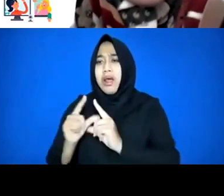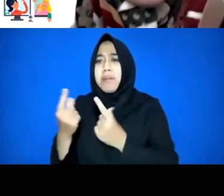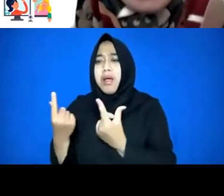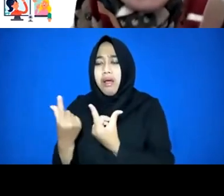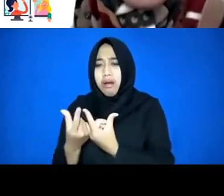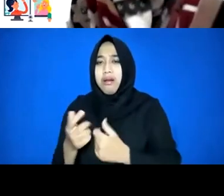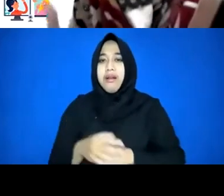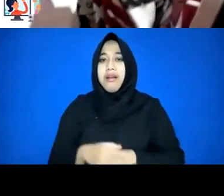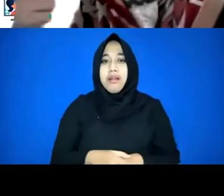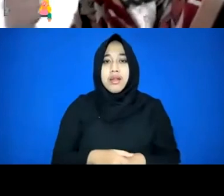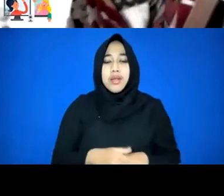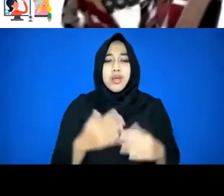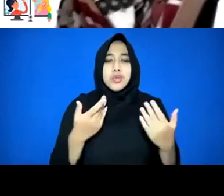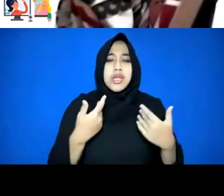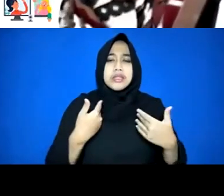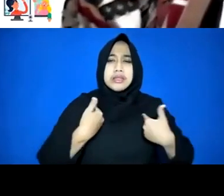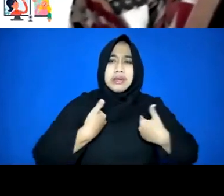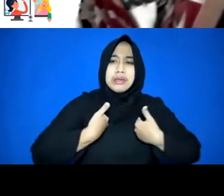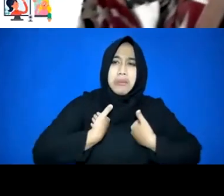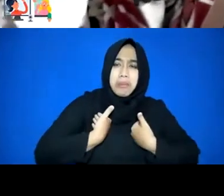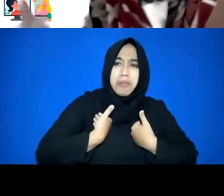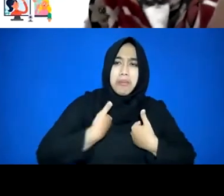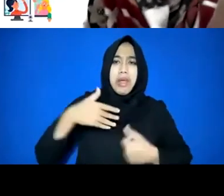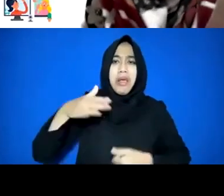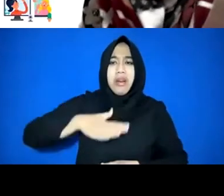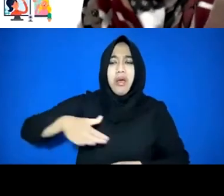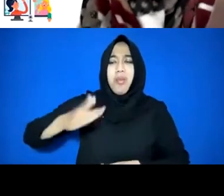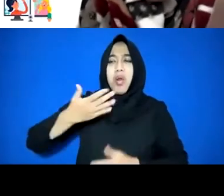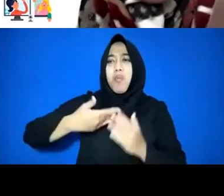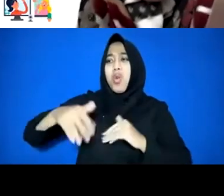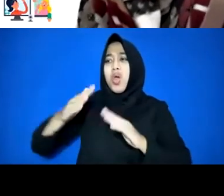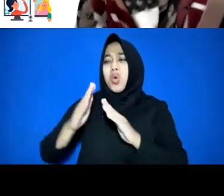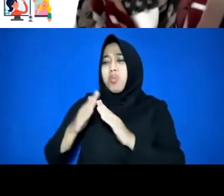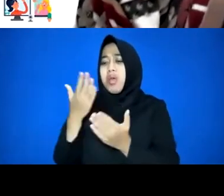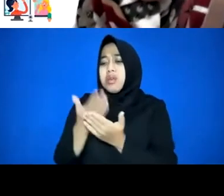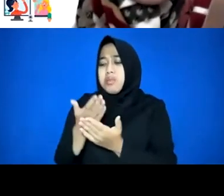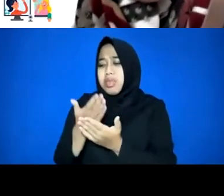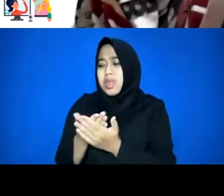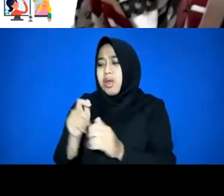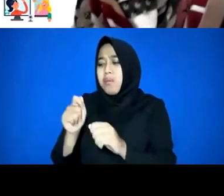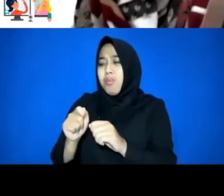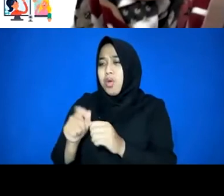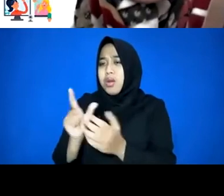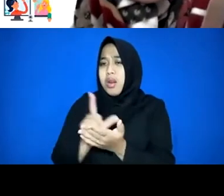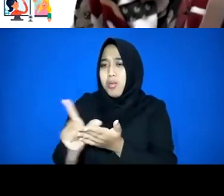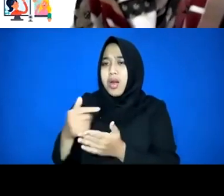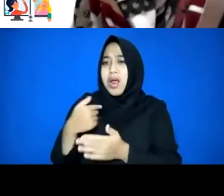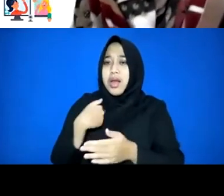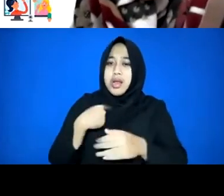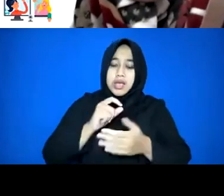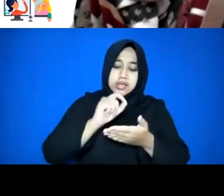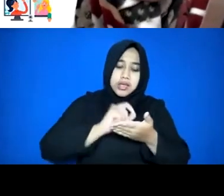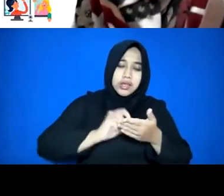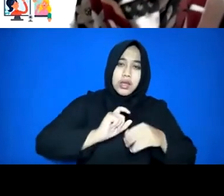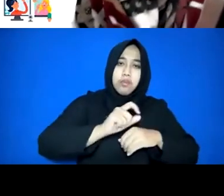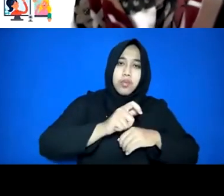Jumali. Sudah capek di lapangan, pulang ke rumah dituntut harus membuat laporan, ada catatan proses, ada catatan